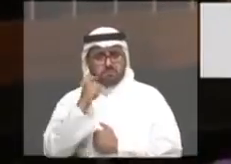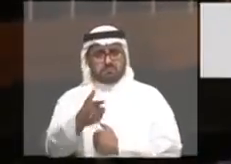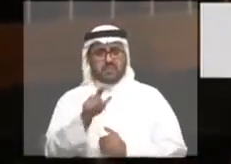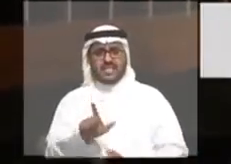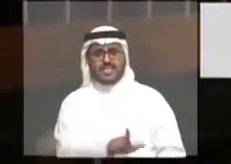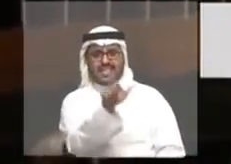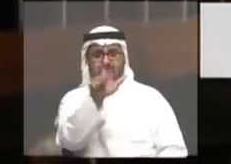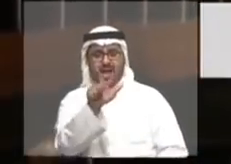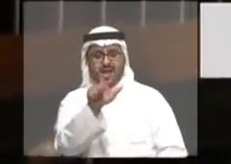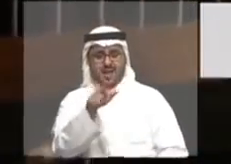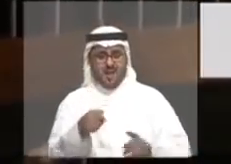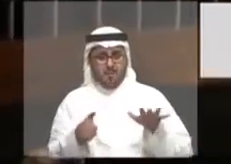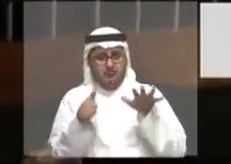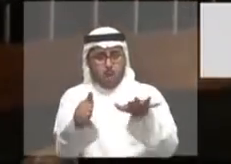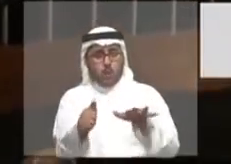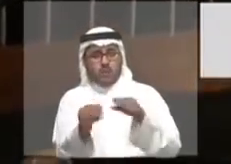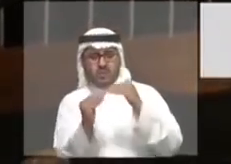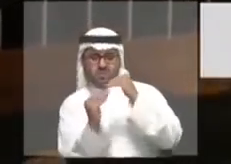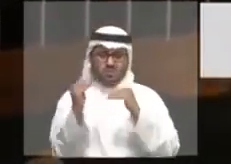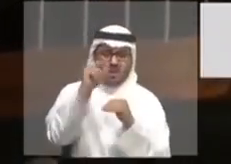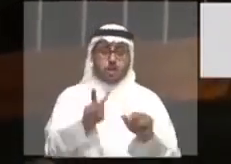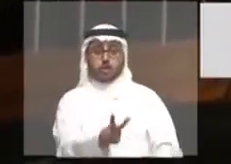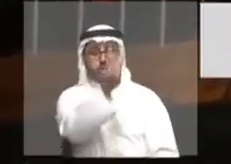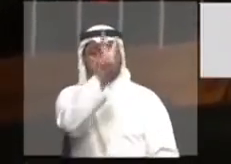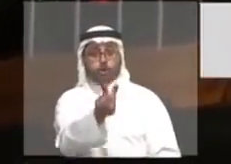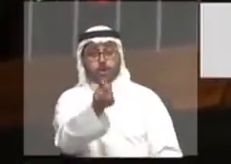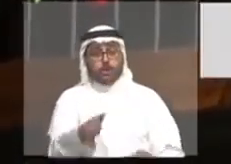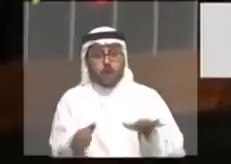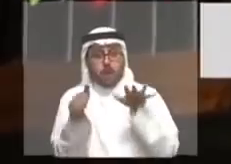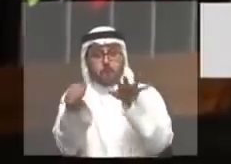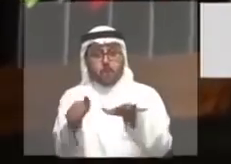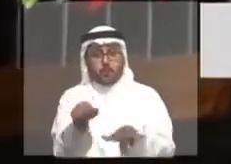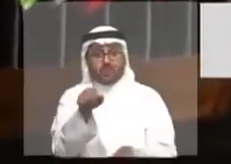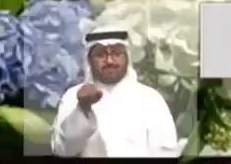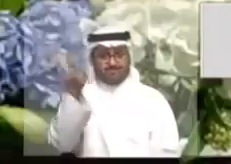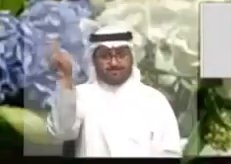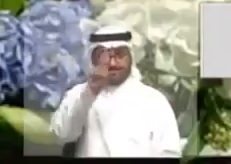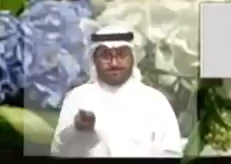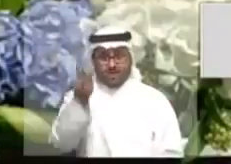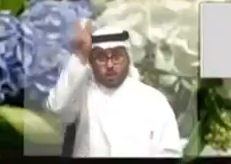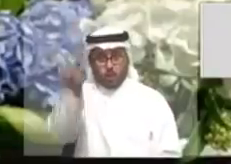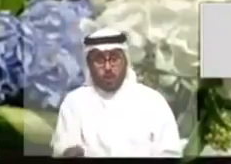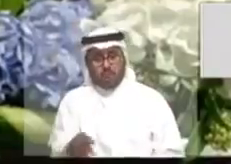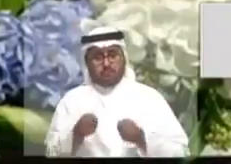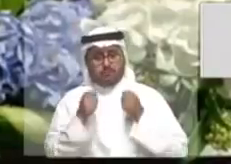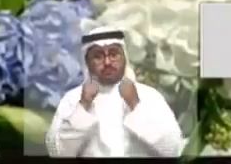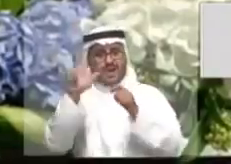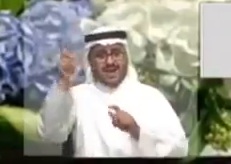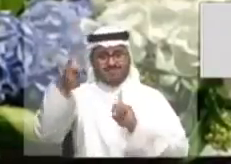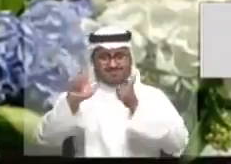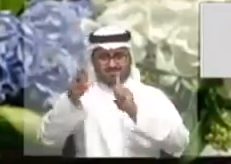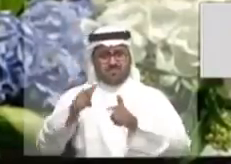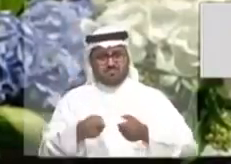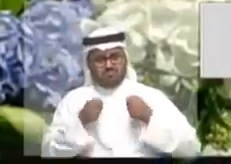من 7.5 مليون دولار إلى 20 مليون دولار منذ بضعة أشهر، كما تم الإعلان عن تقديم